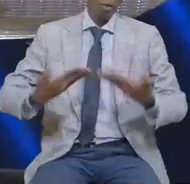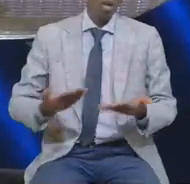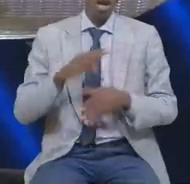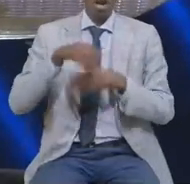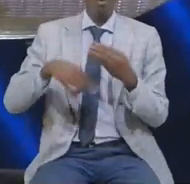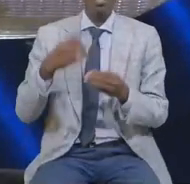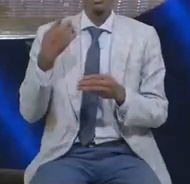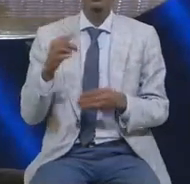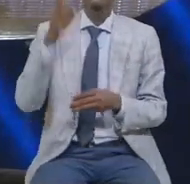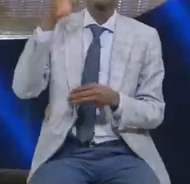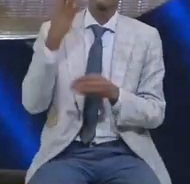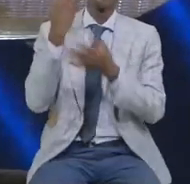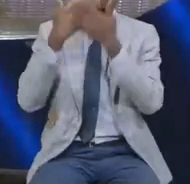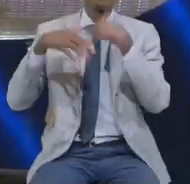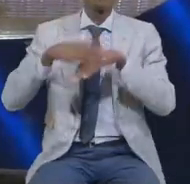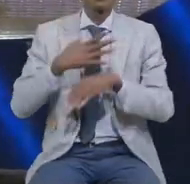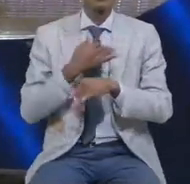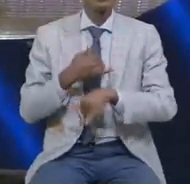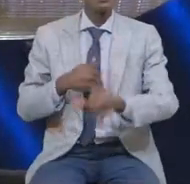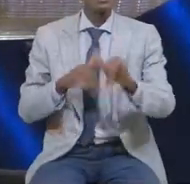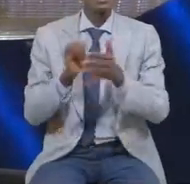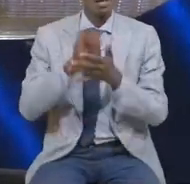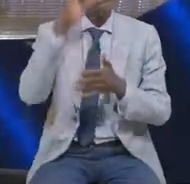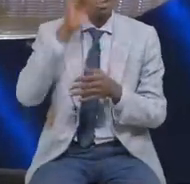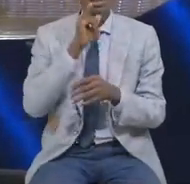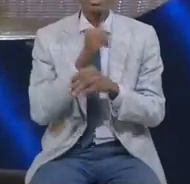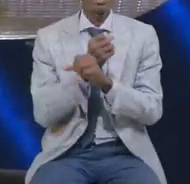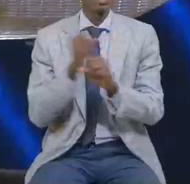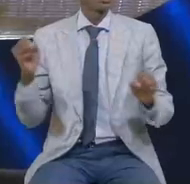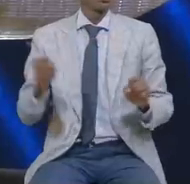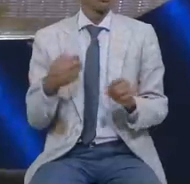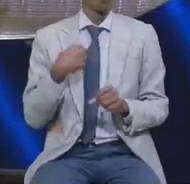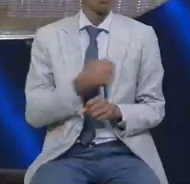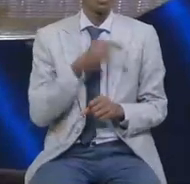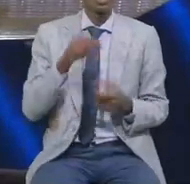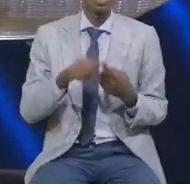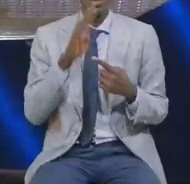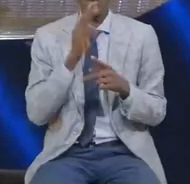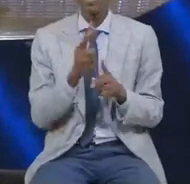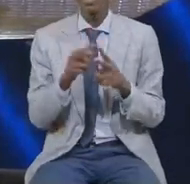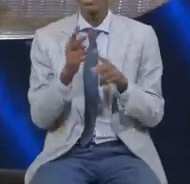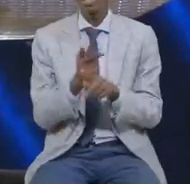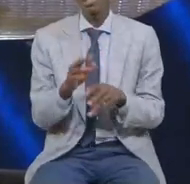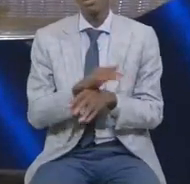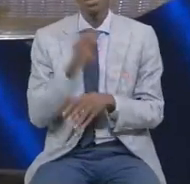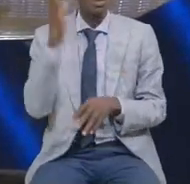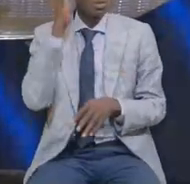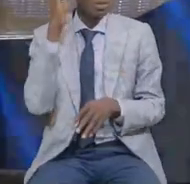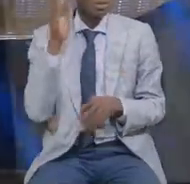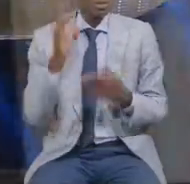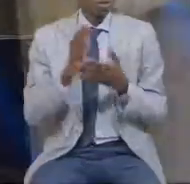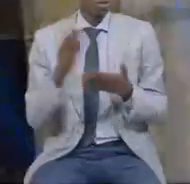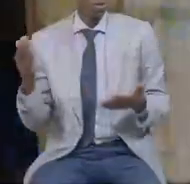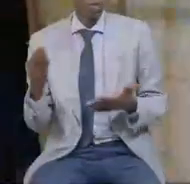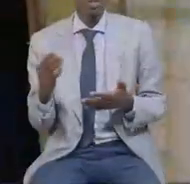Cependant, l'homme-là ne s'était pas converti. Nous devons être très prudents quand on entend quelqu'un parler.